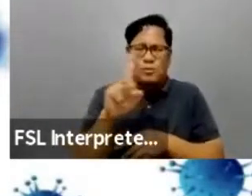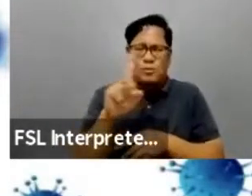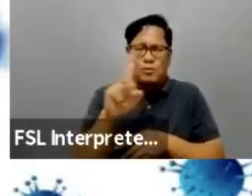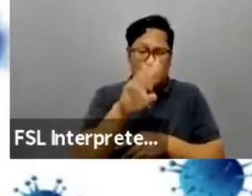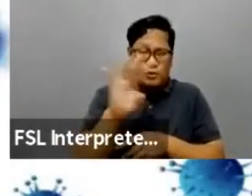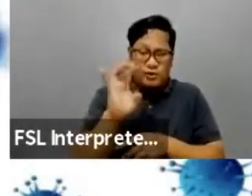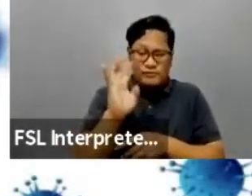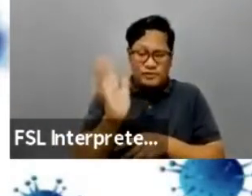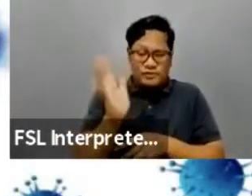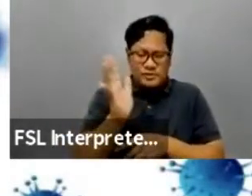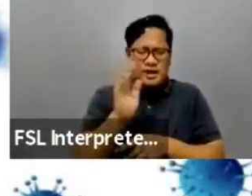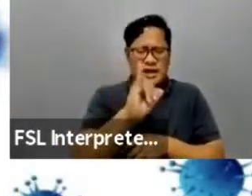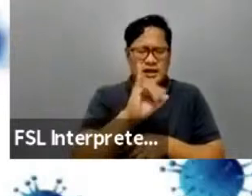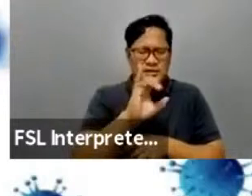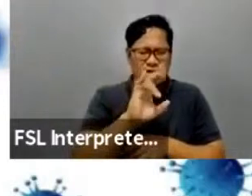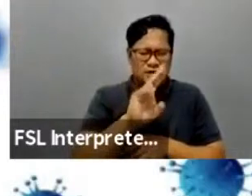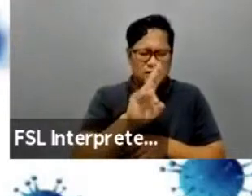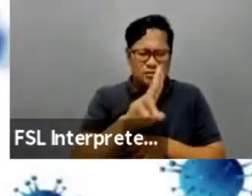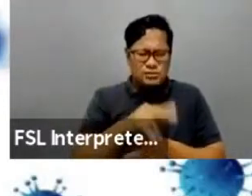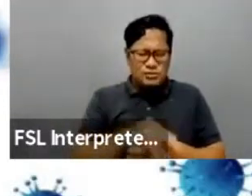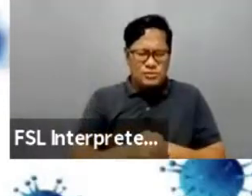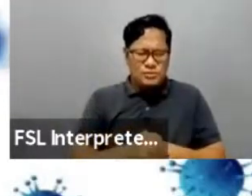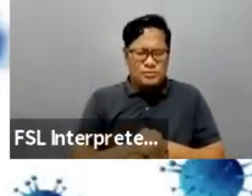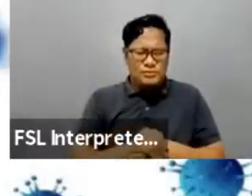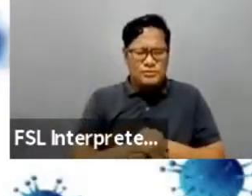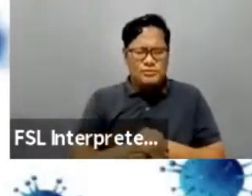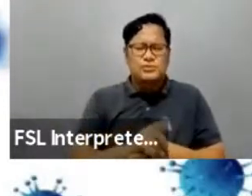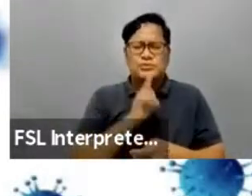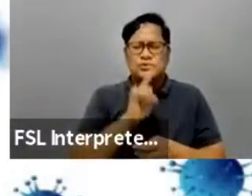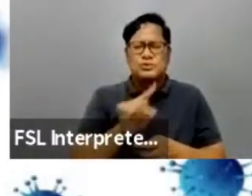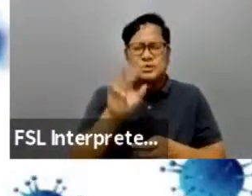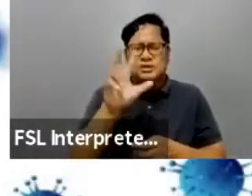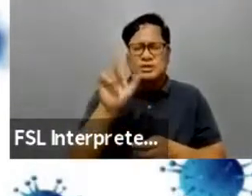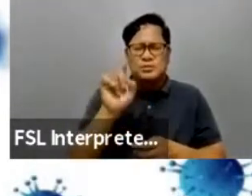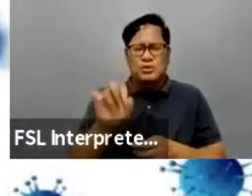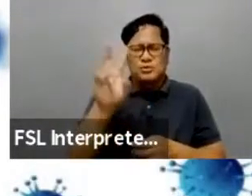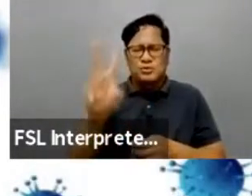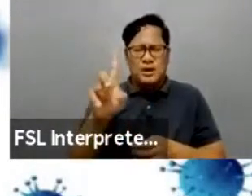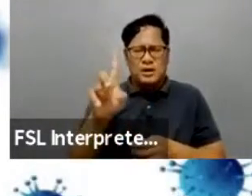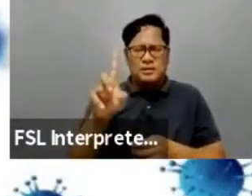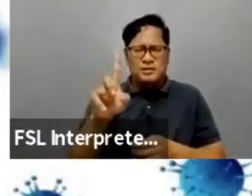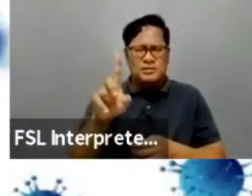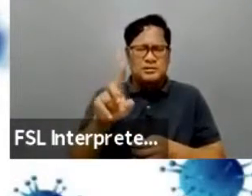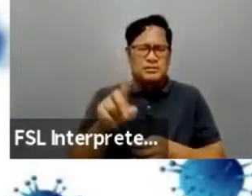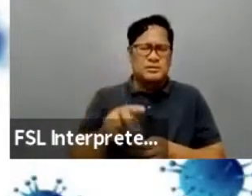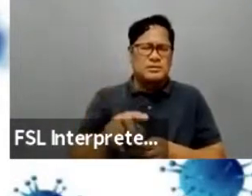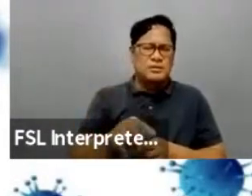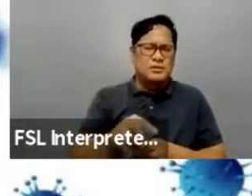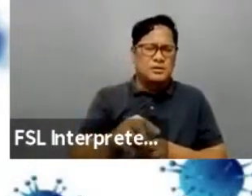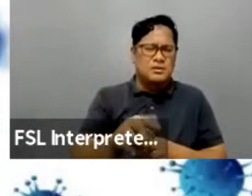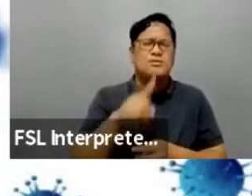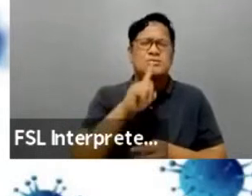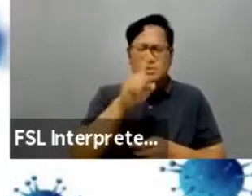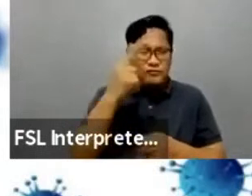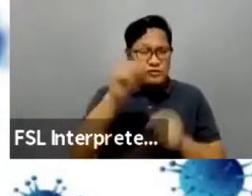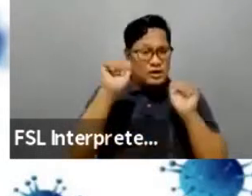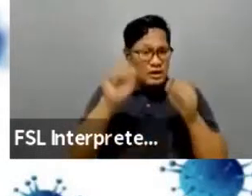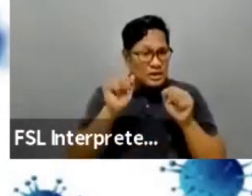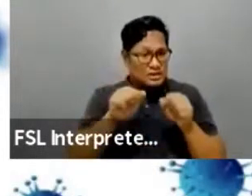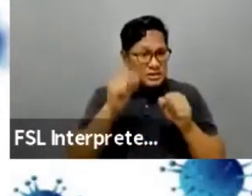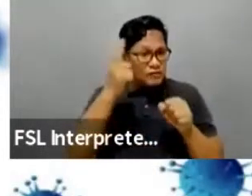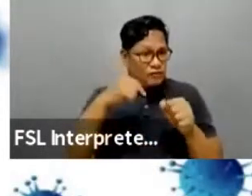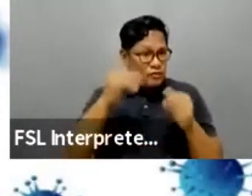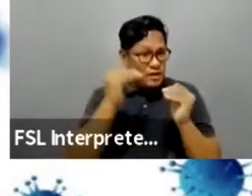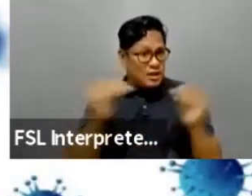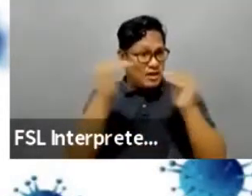ICUs. Okay? Ito ay 3.1% of the total bed capacity of